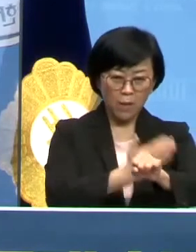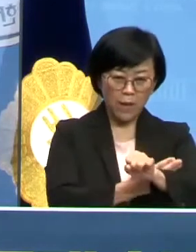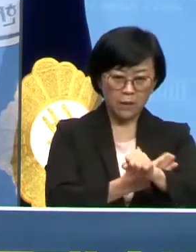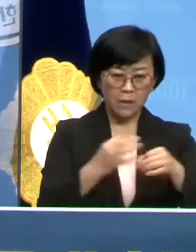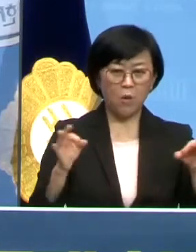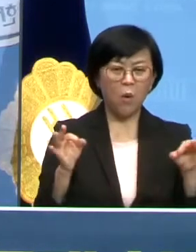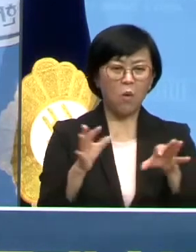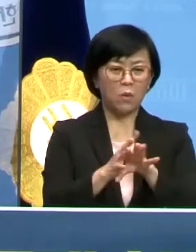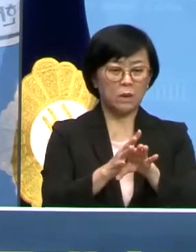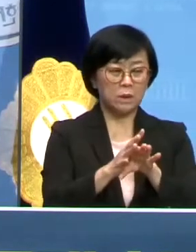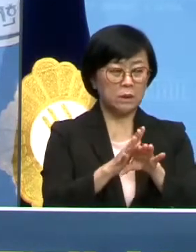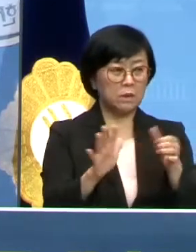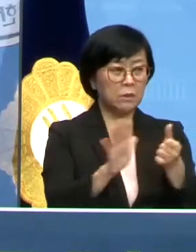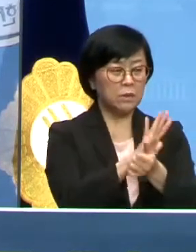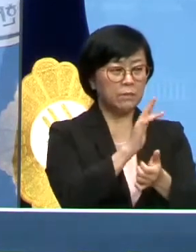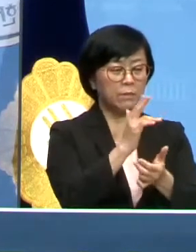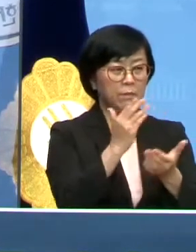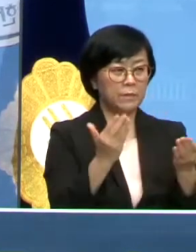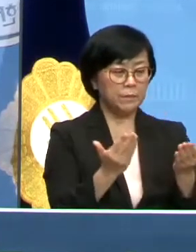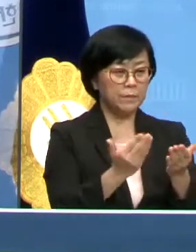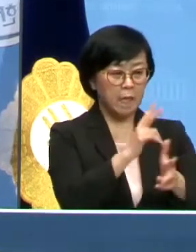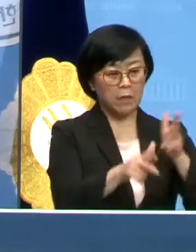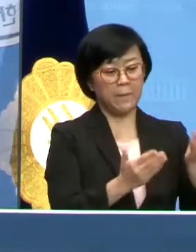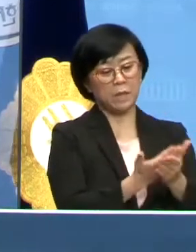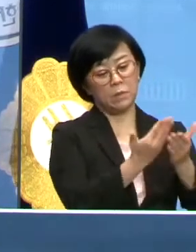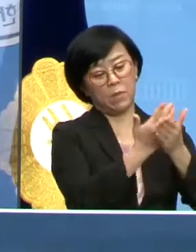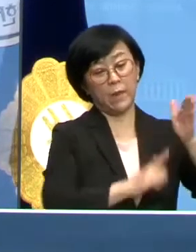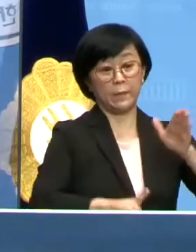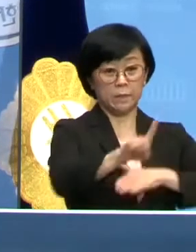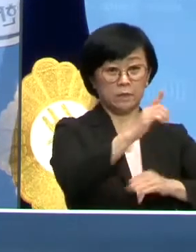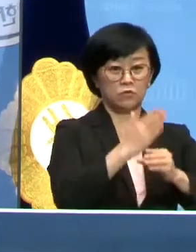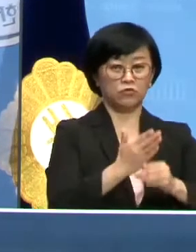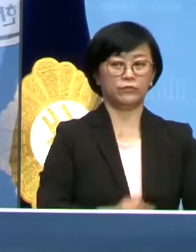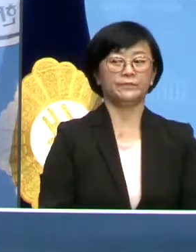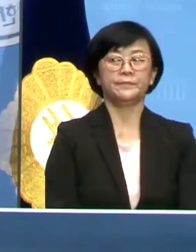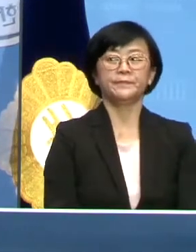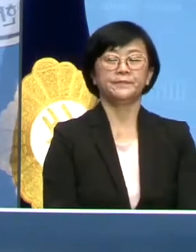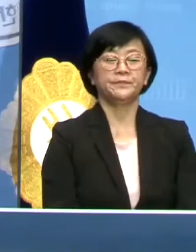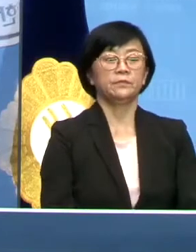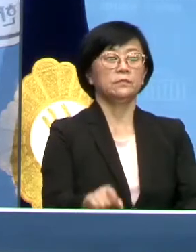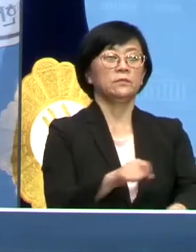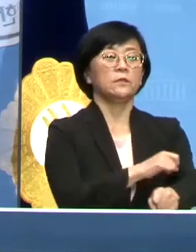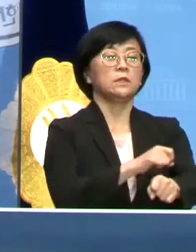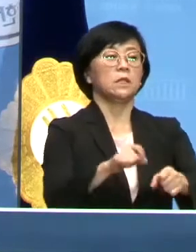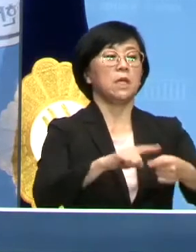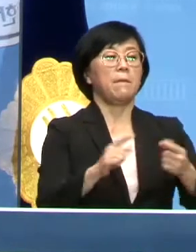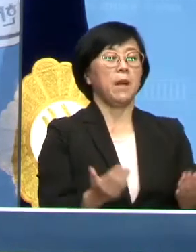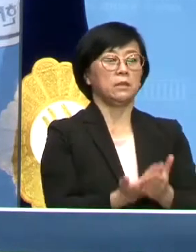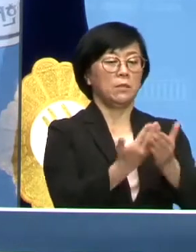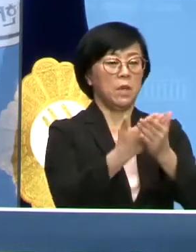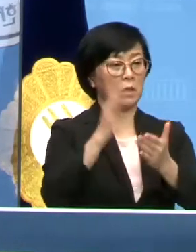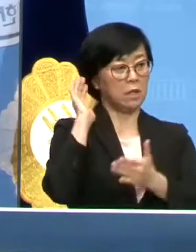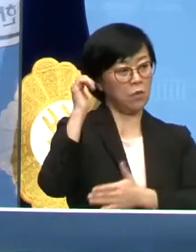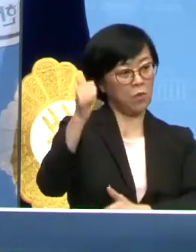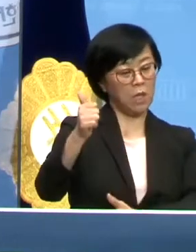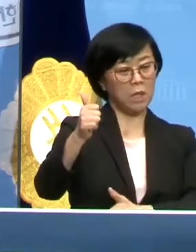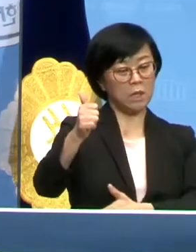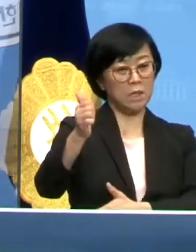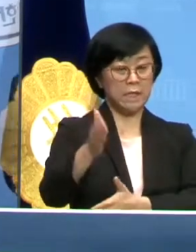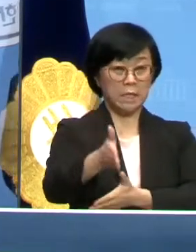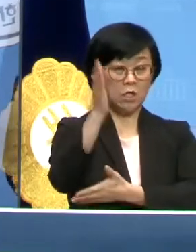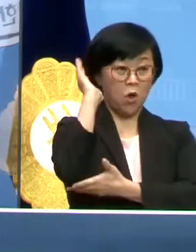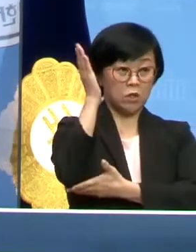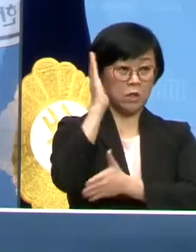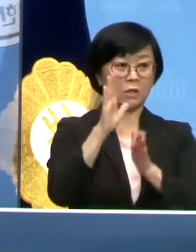서비스 산업 발전법 에 앞장서고 있습니다 특히 유통산업 발전법 은 대통령이 시정연설을